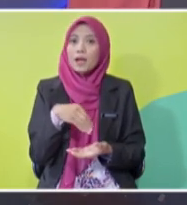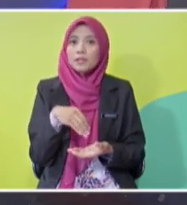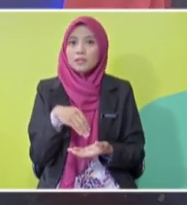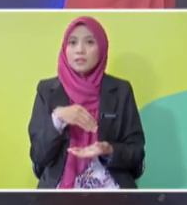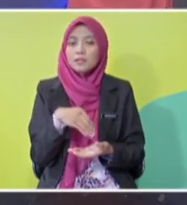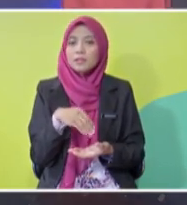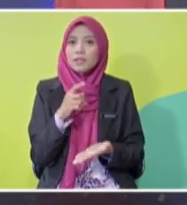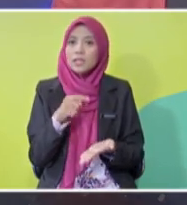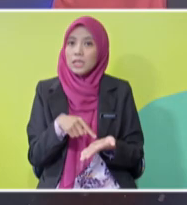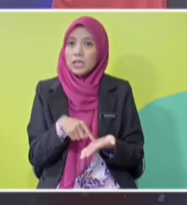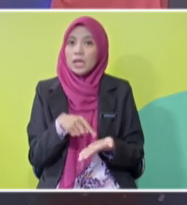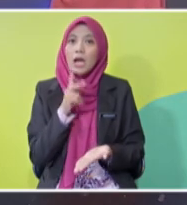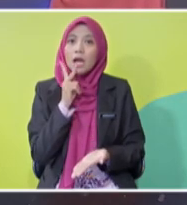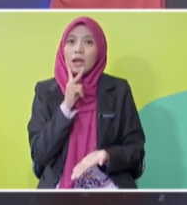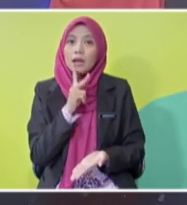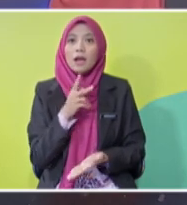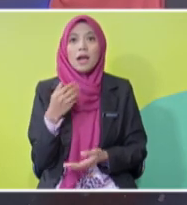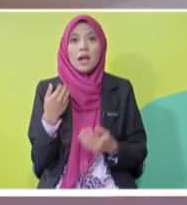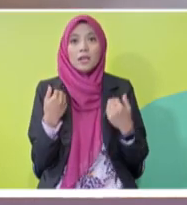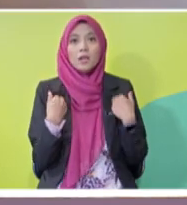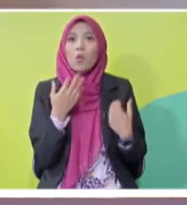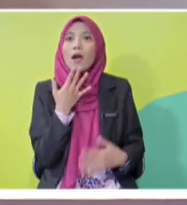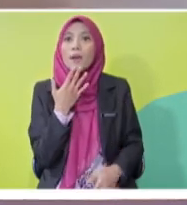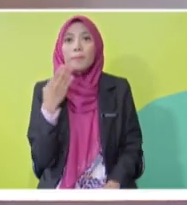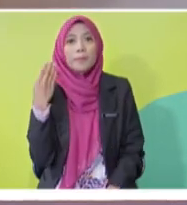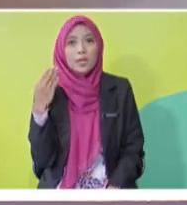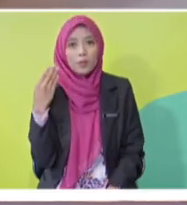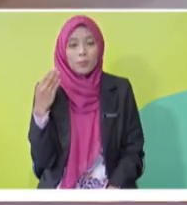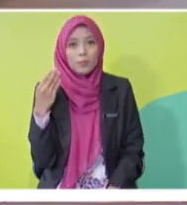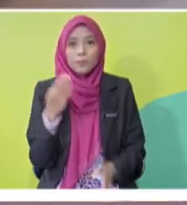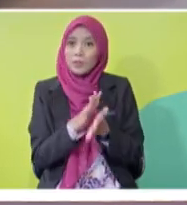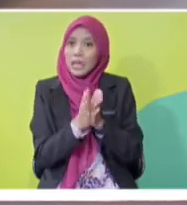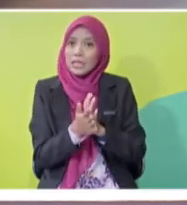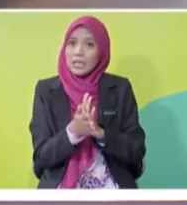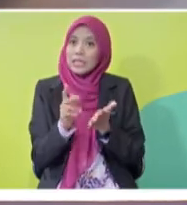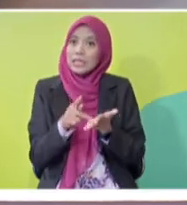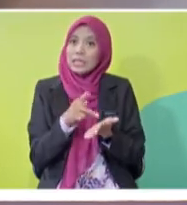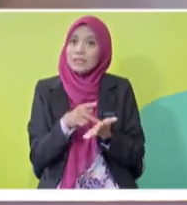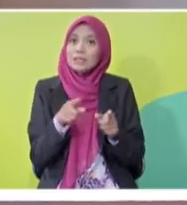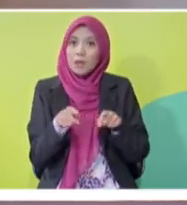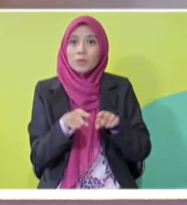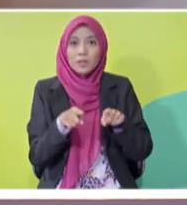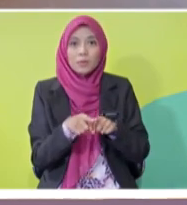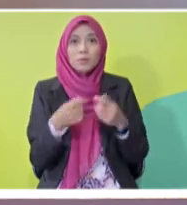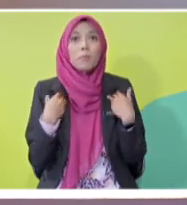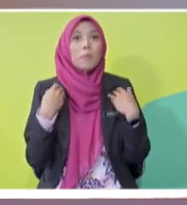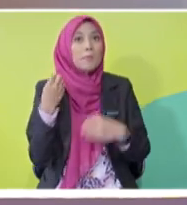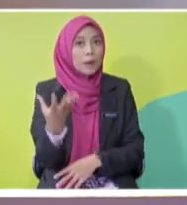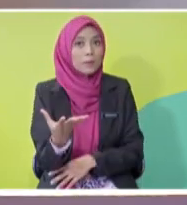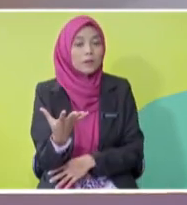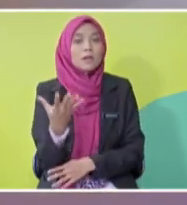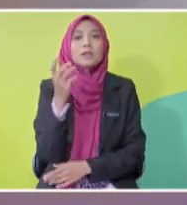satu-satunya yang berwarna biru nah jadi kita kirim sama-sama ada berapa dalam bekasnya oke